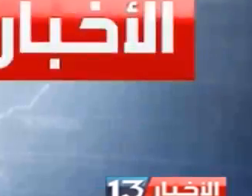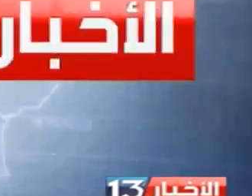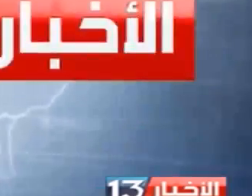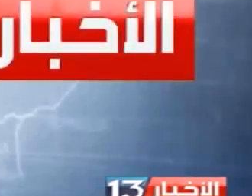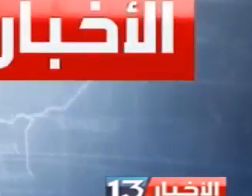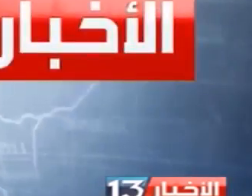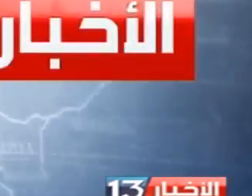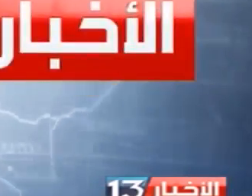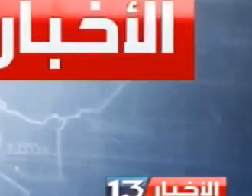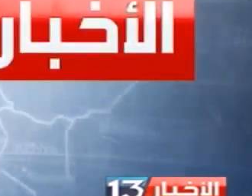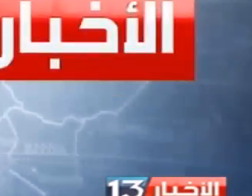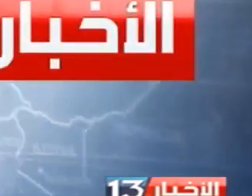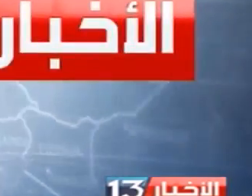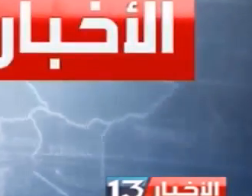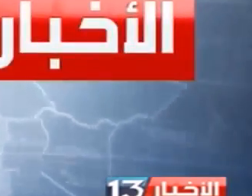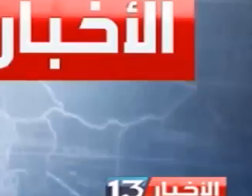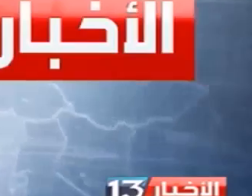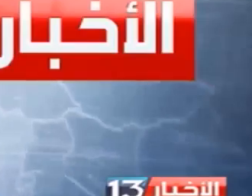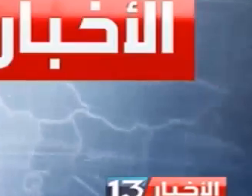ام